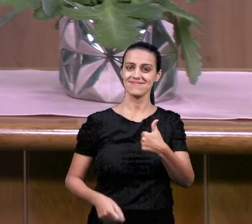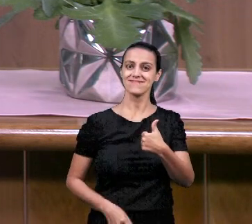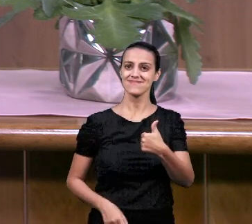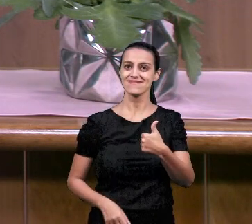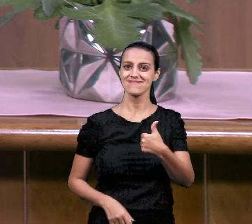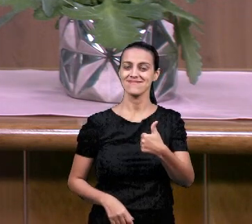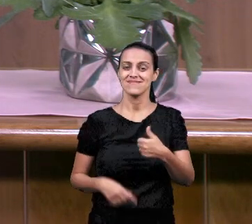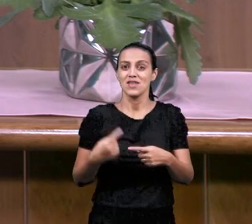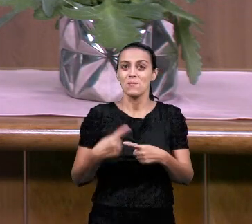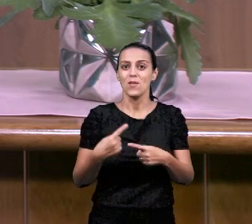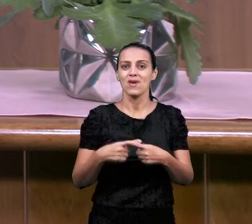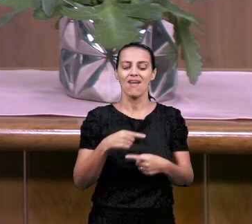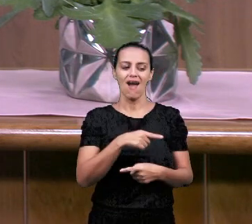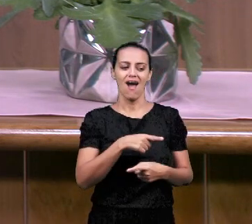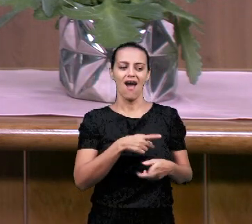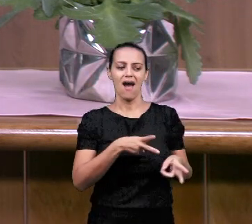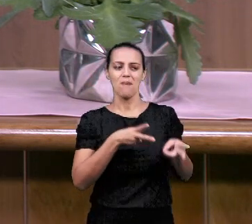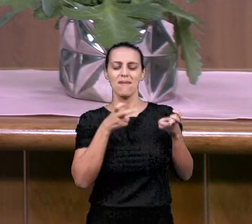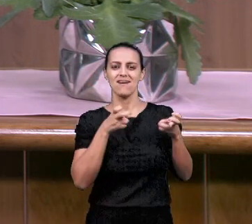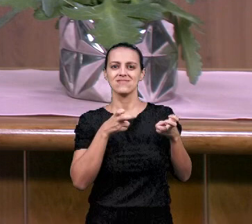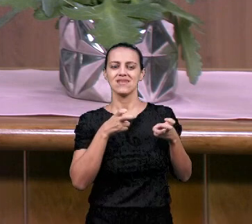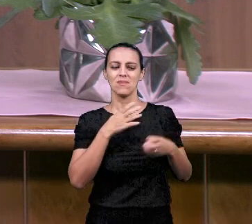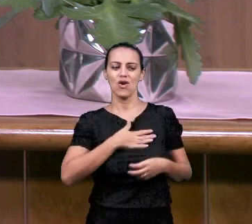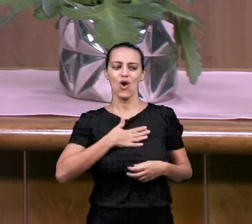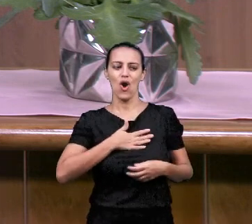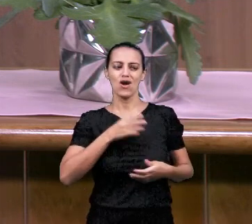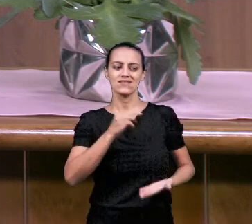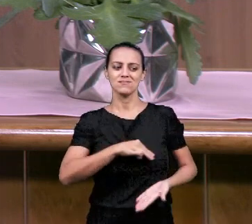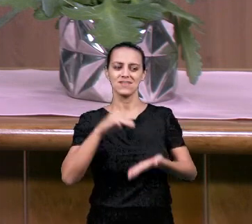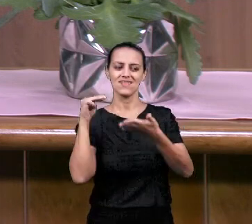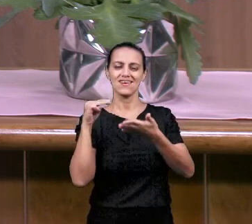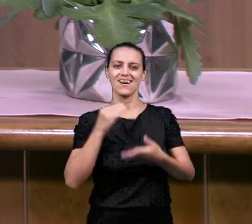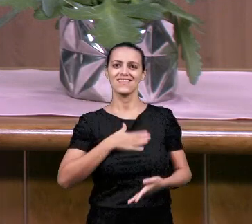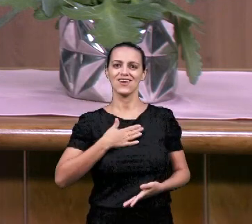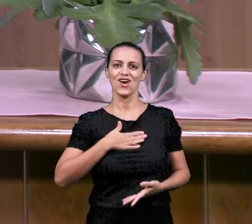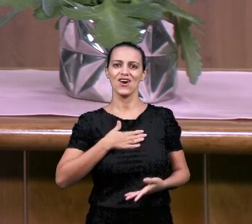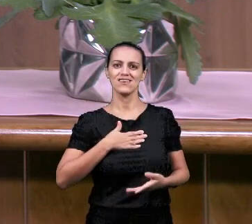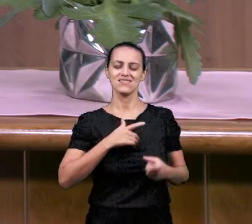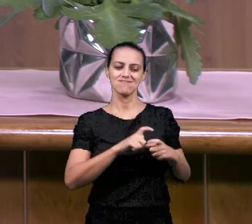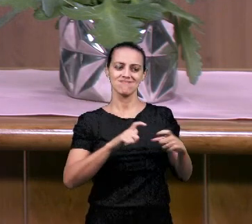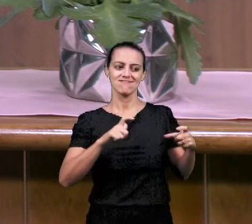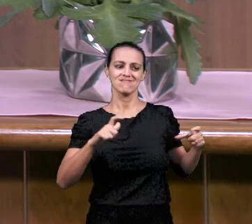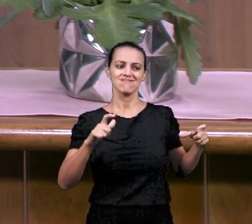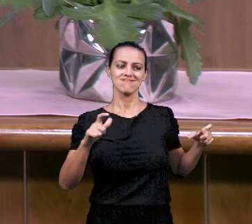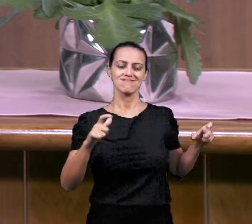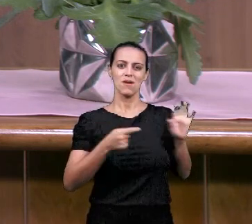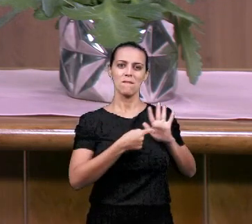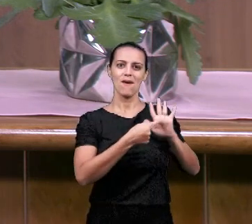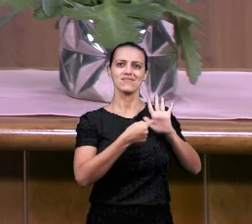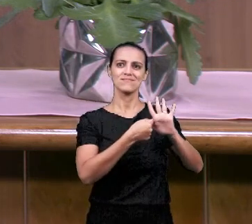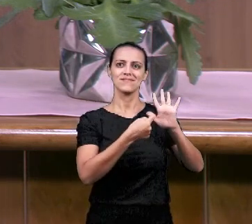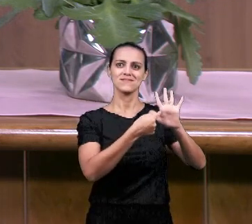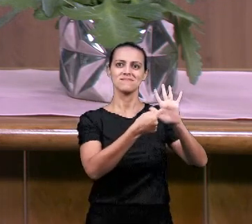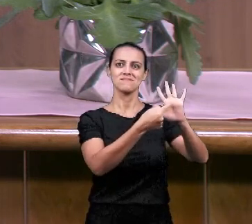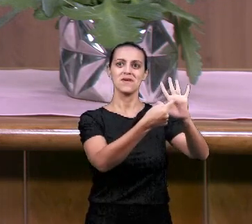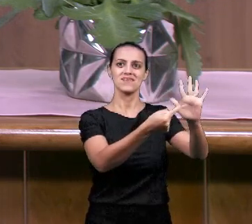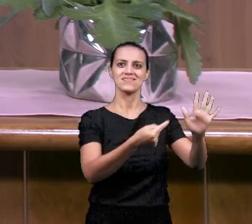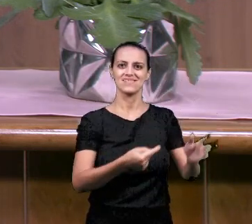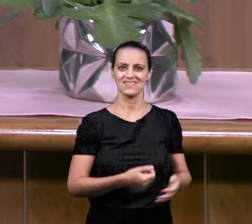YouTube va comprendre, non, ce canal, il y a beaucoup de personnes qui aiment bien. Donc, le programme lui-même